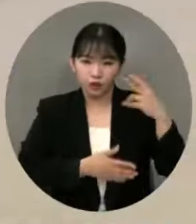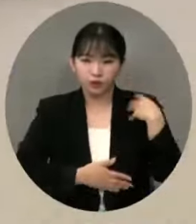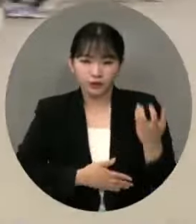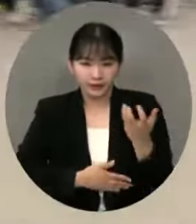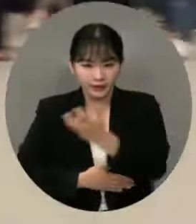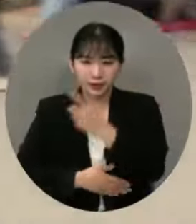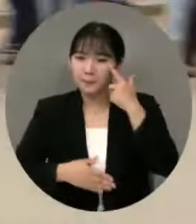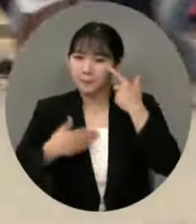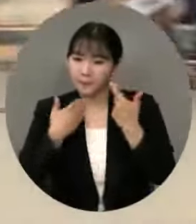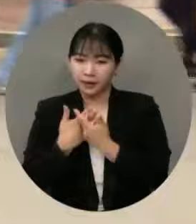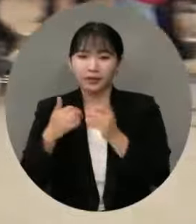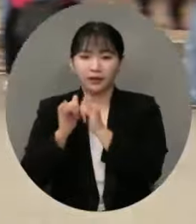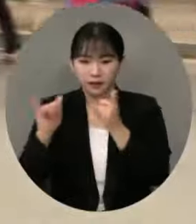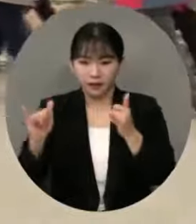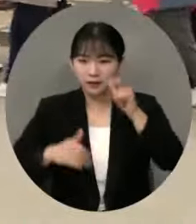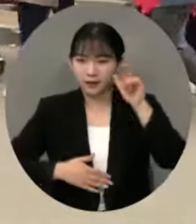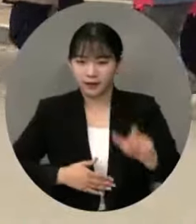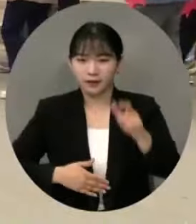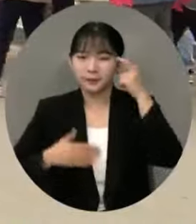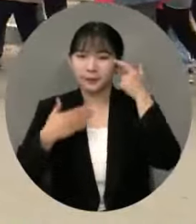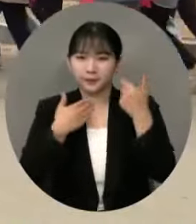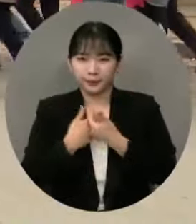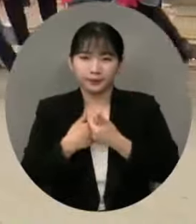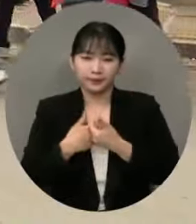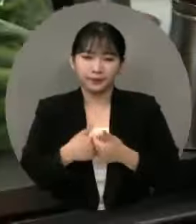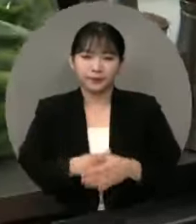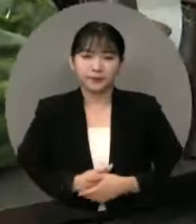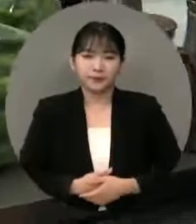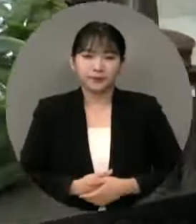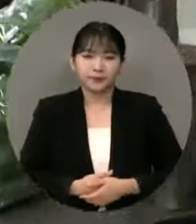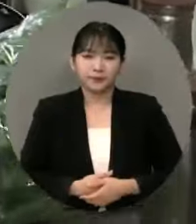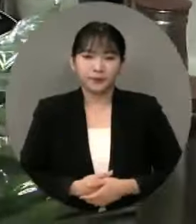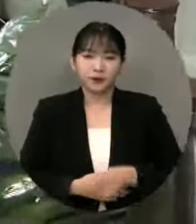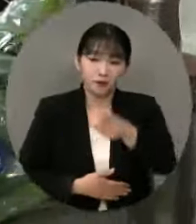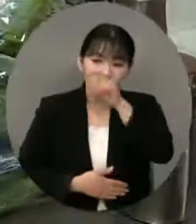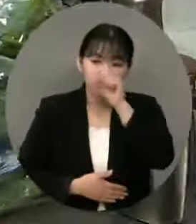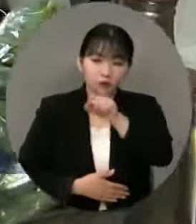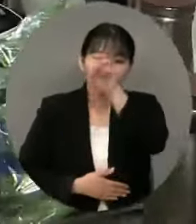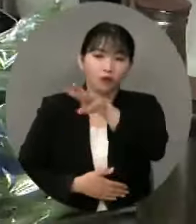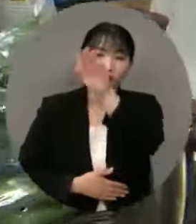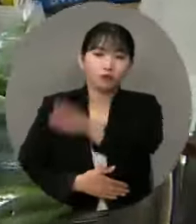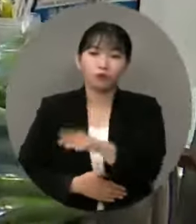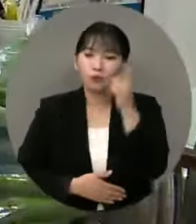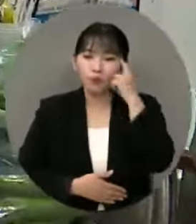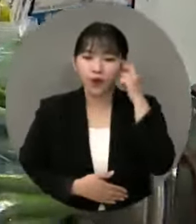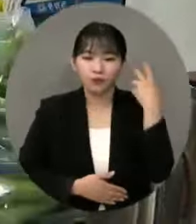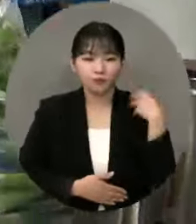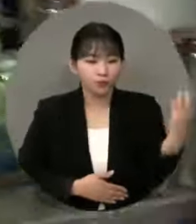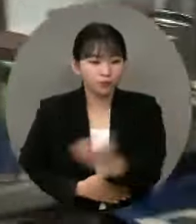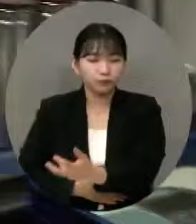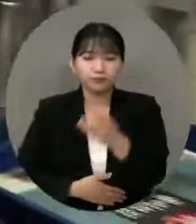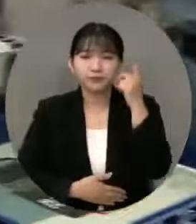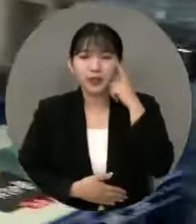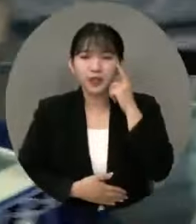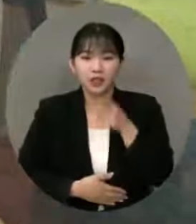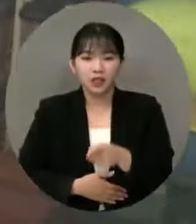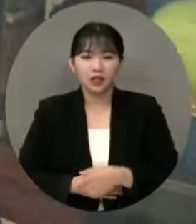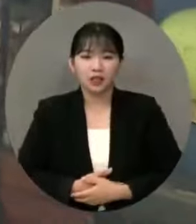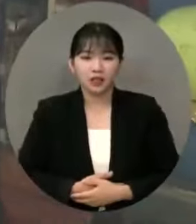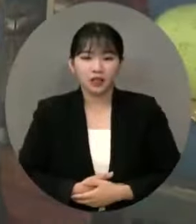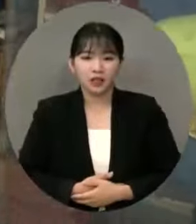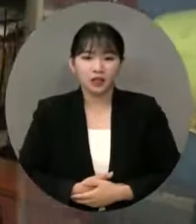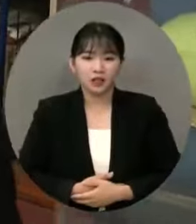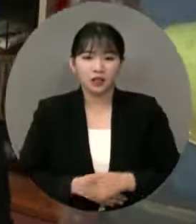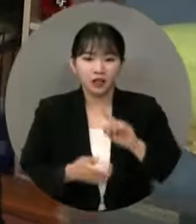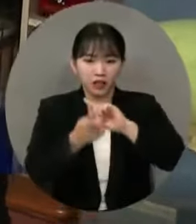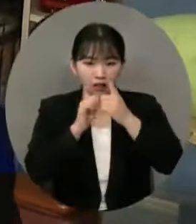이전을 반대하는 주민들은 강하게 반발했습니다. 그렇게 총 강기가 나오는 중에 이쪽으로 옮깁니까? 알겠습니다.